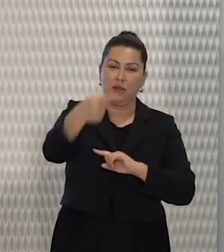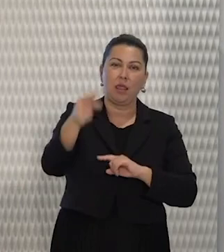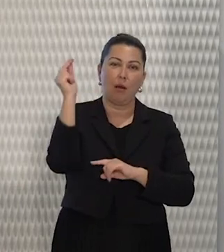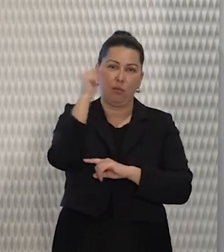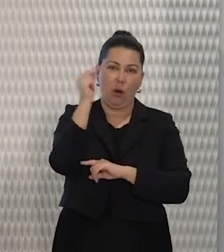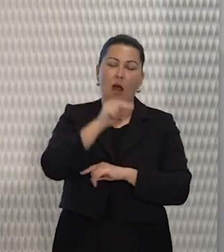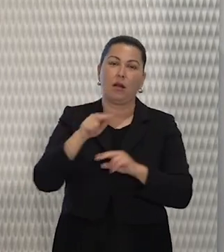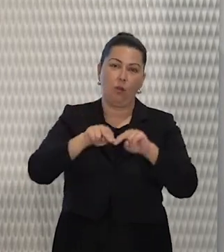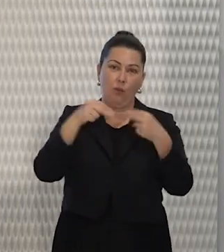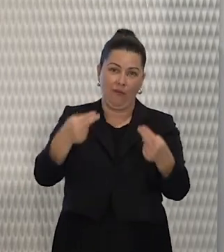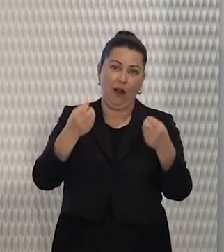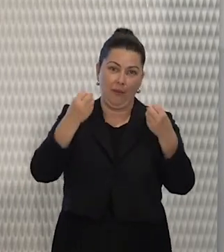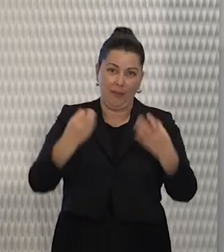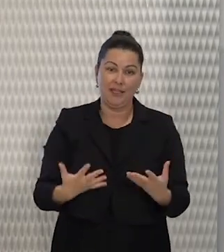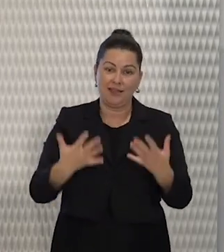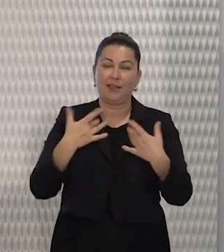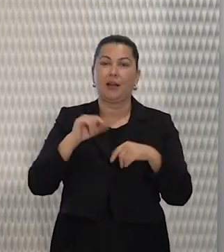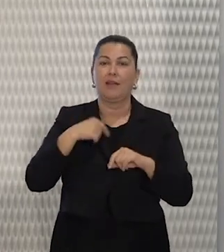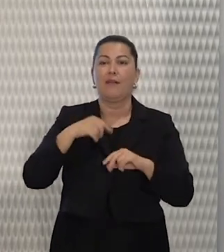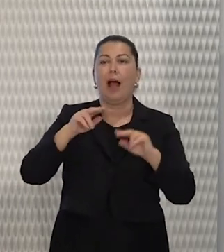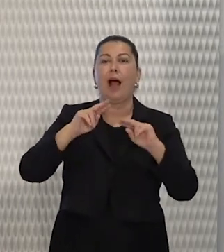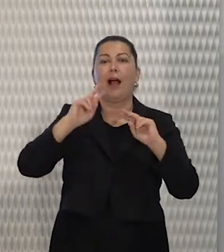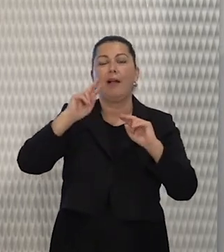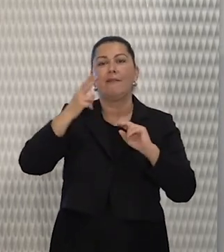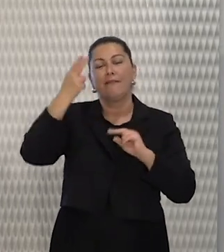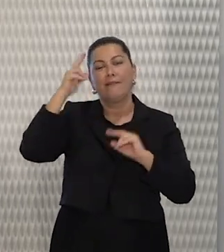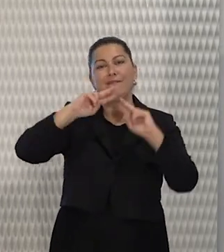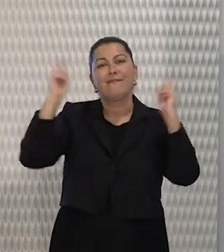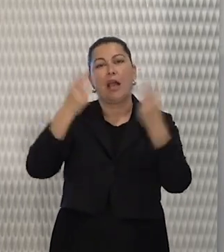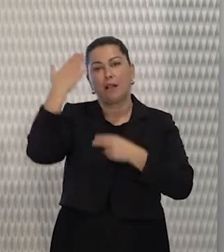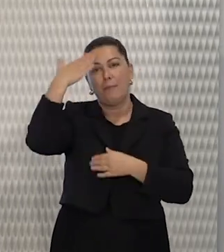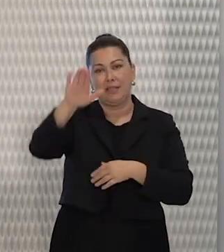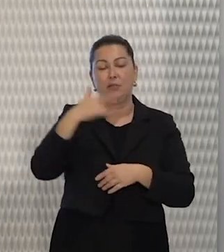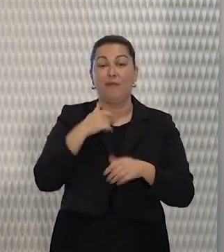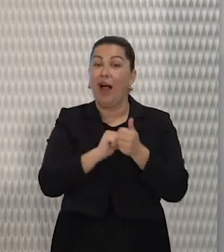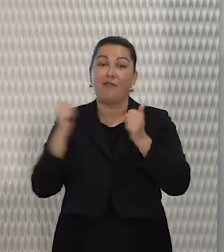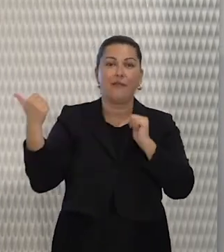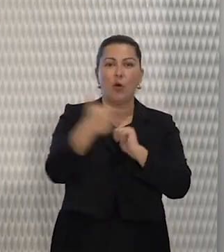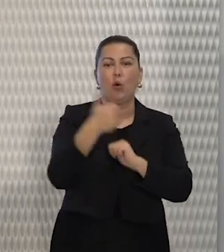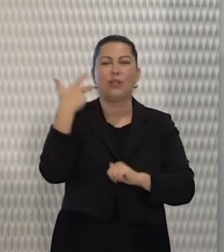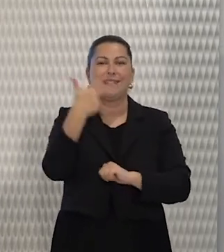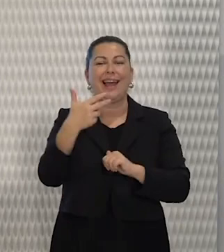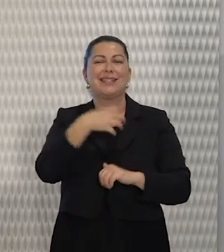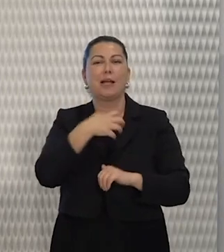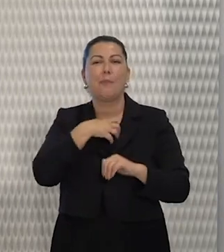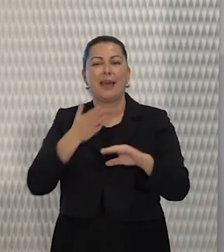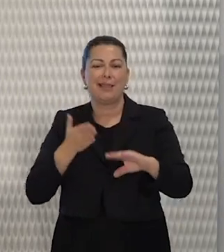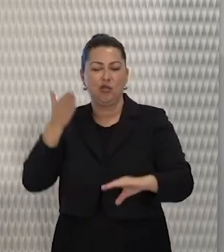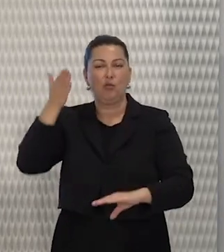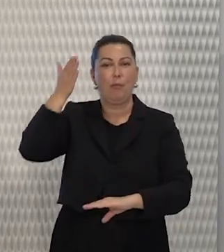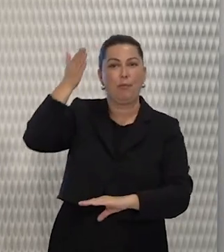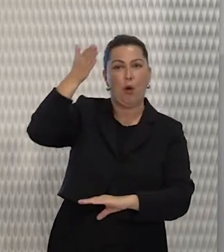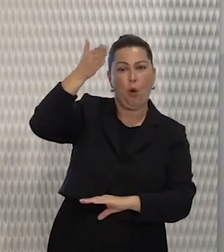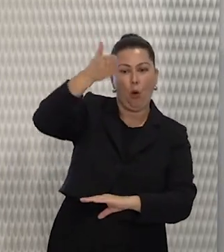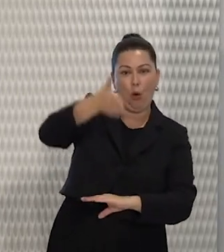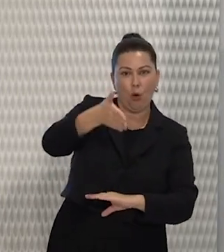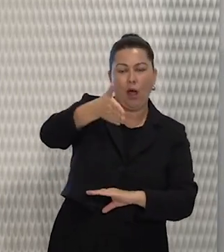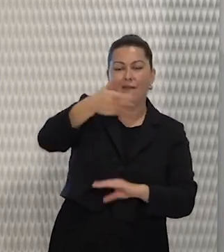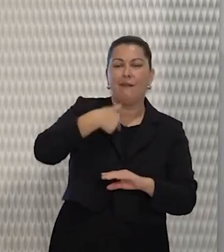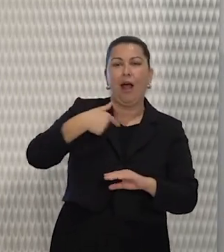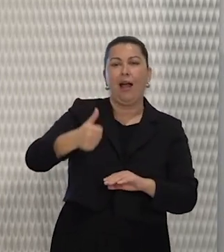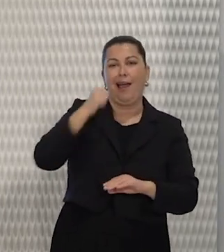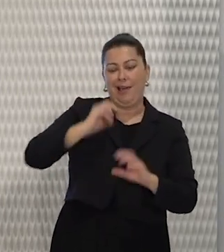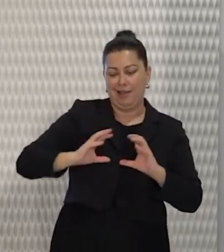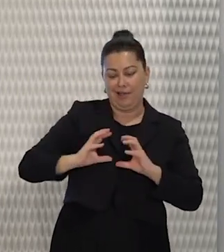ist. Weltmeisterschaft, ich war in Führung liegend und bin über so einen 30 Meter langen Sprung einen Schlag aufs Hinterrad